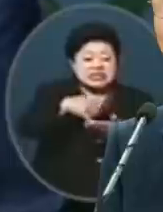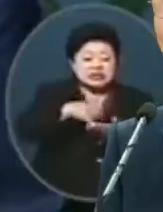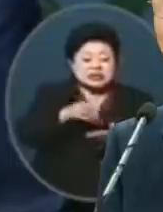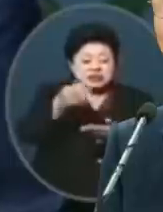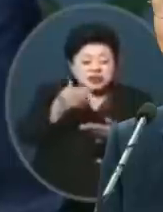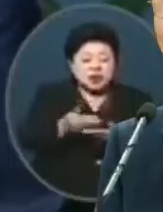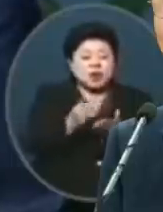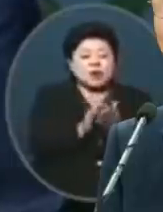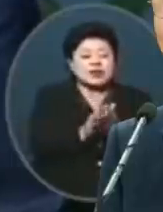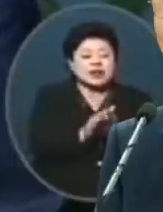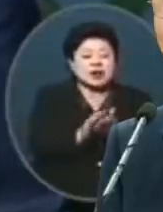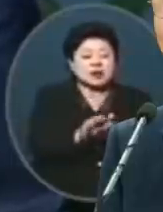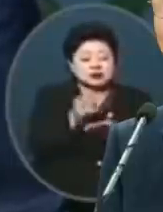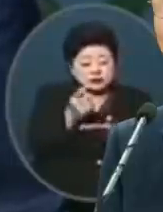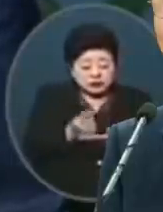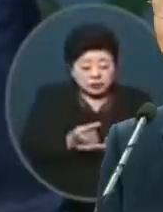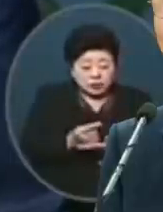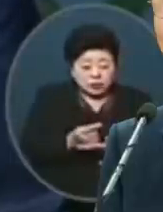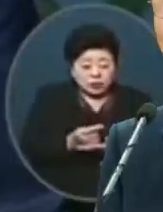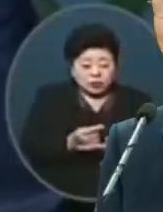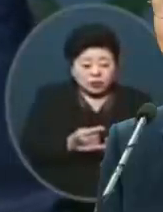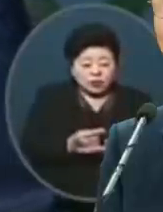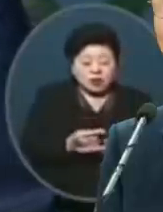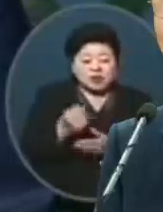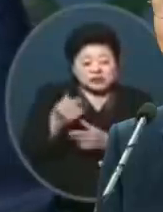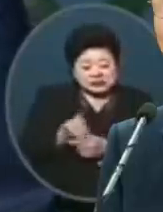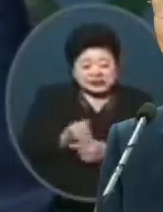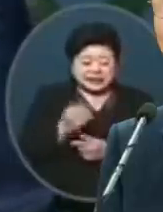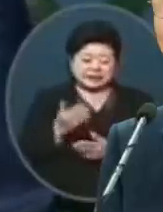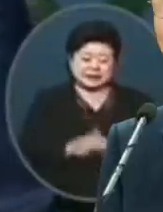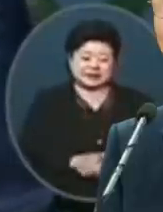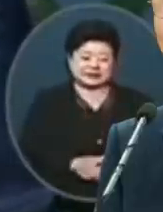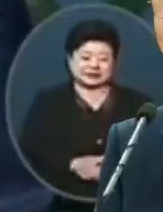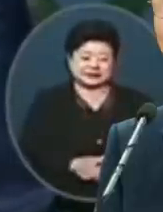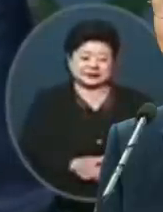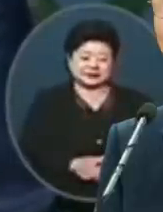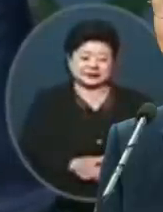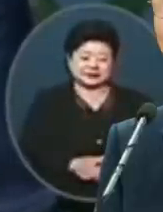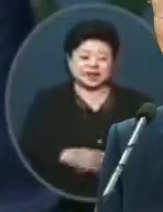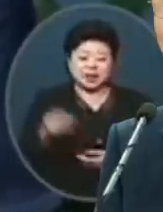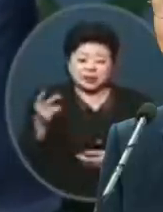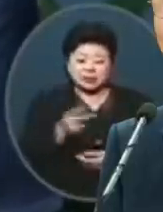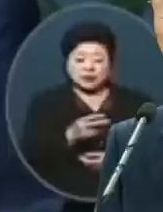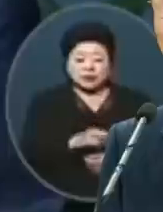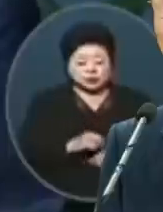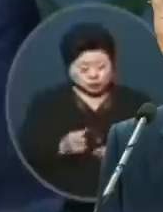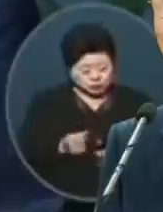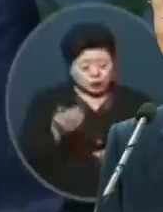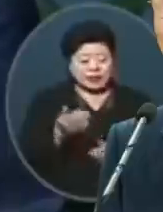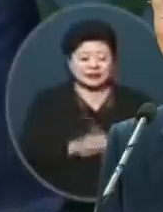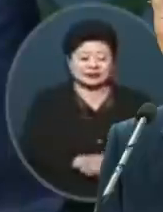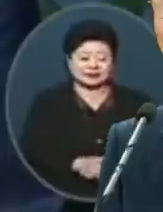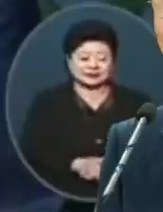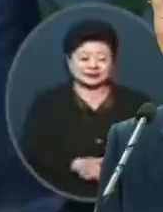인정하고 환영하고 모시드리고 우리가 의지하는 것입니다. 그리고 순종하는 것입니다.